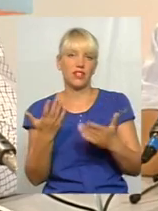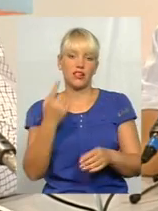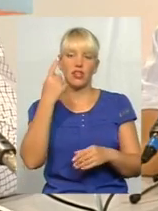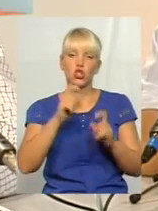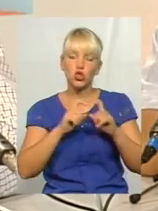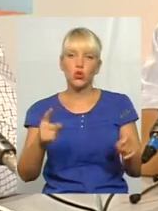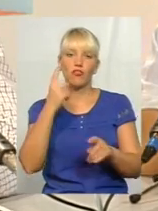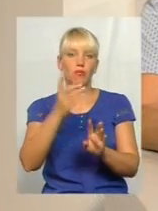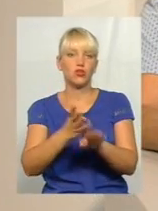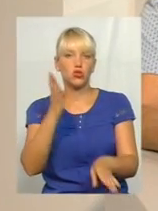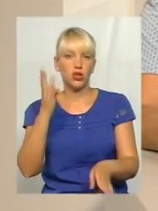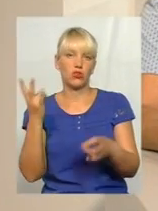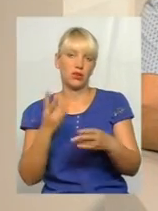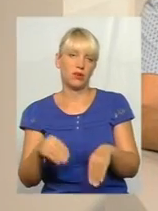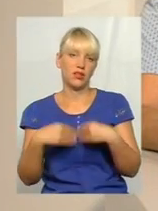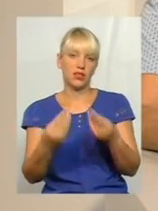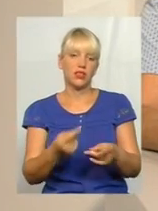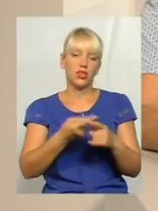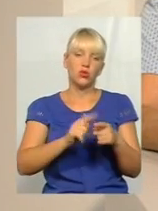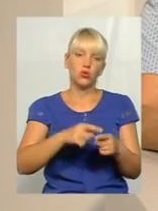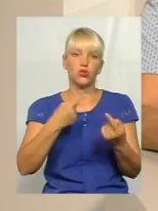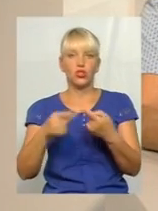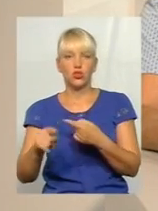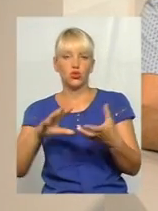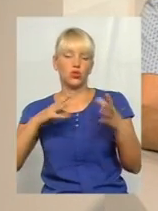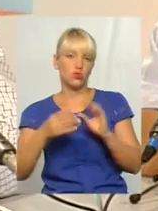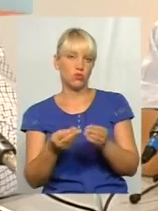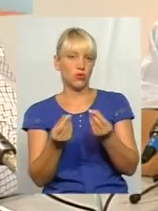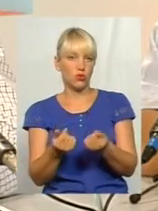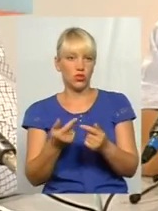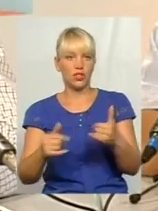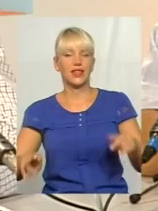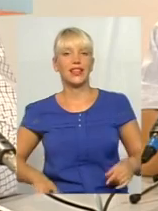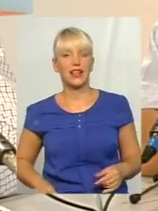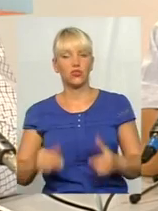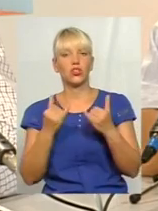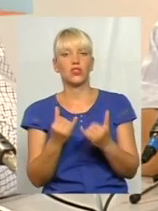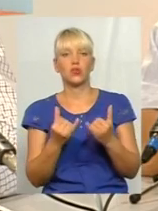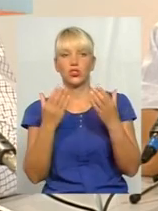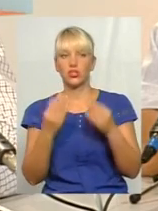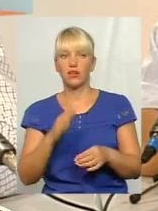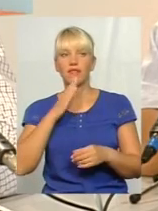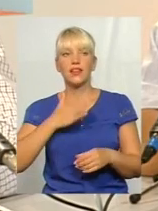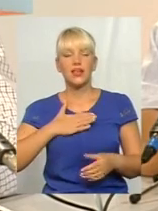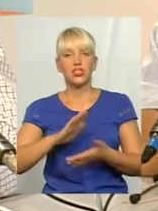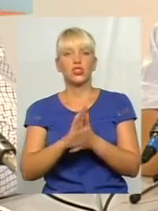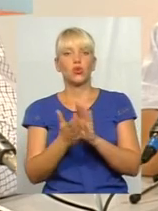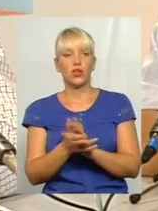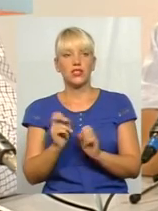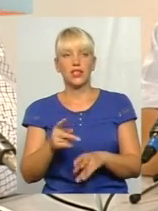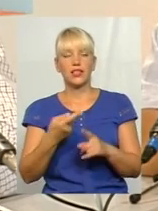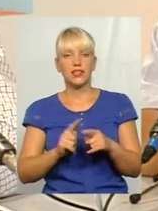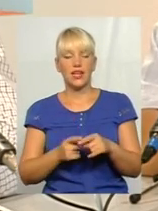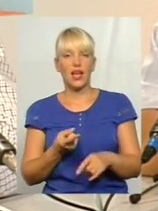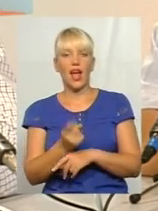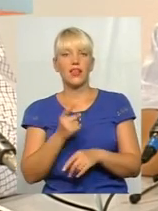першочергово надати ту чи іншу суму коштів директор на сьогоднішній день в нашій ситуації знаєте як цей анекдот